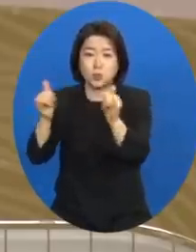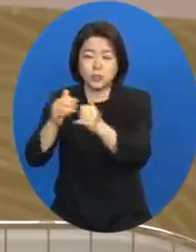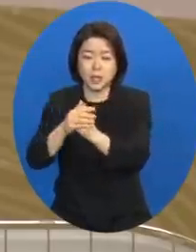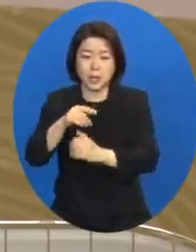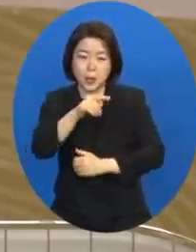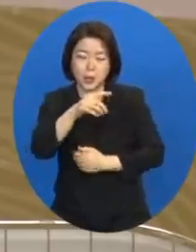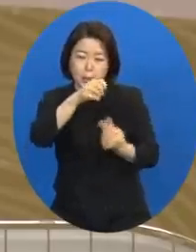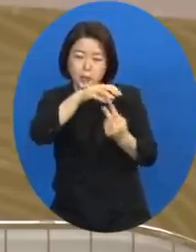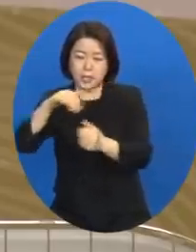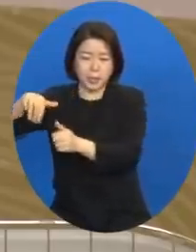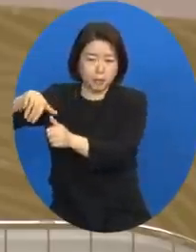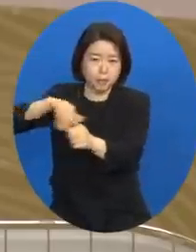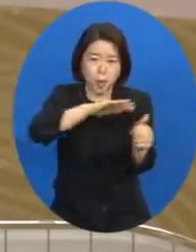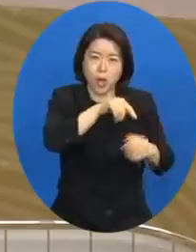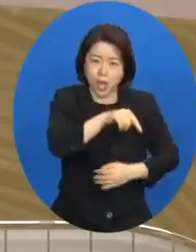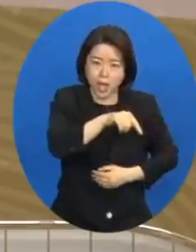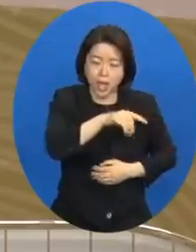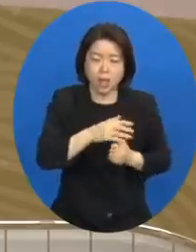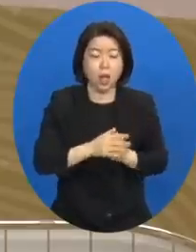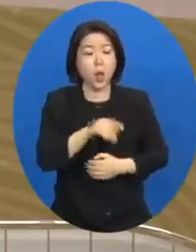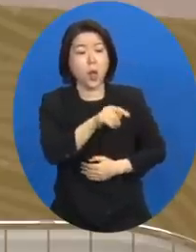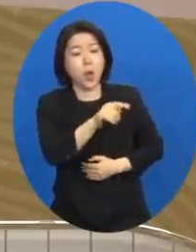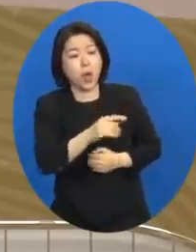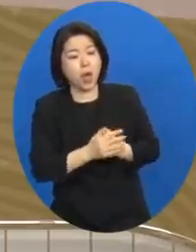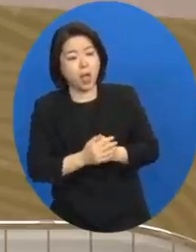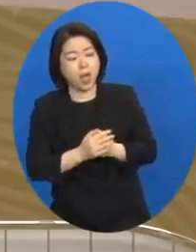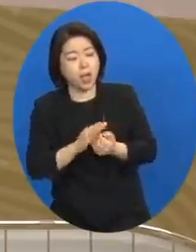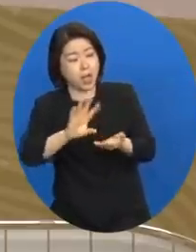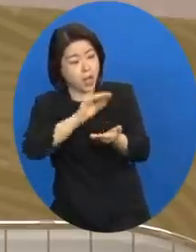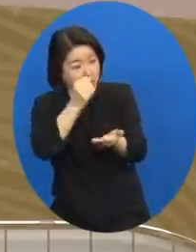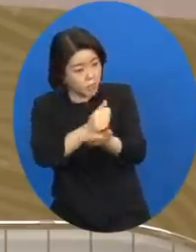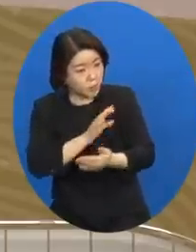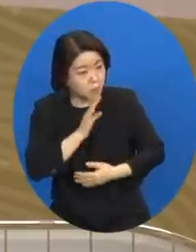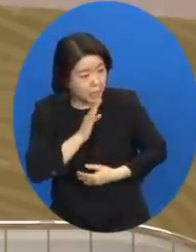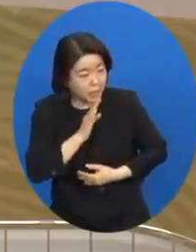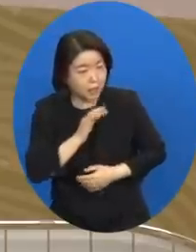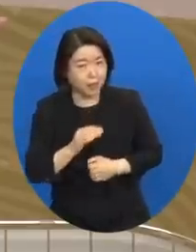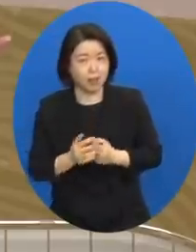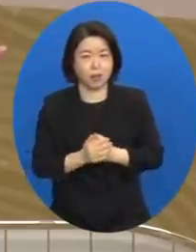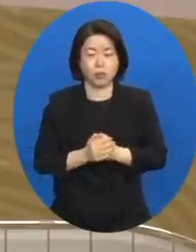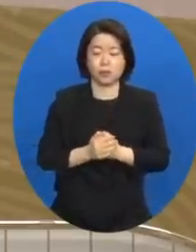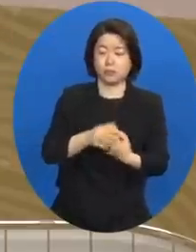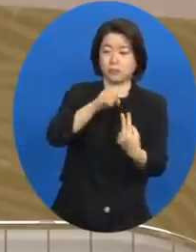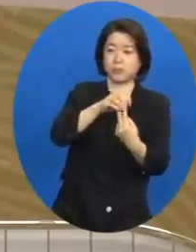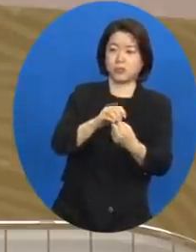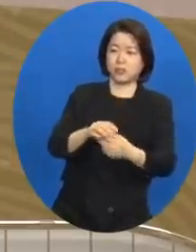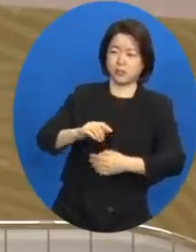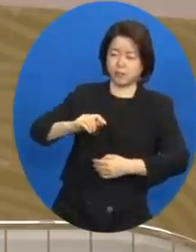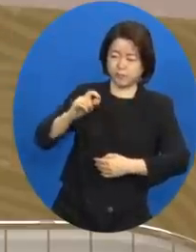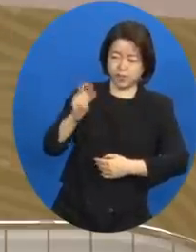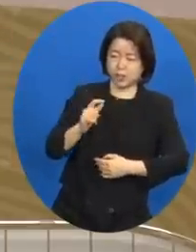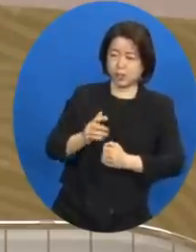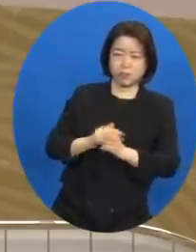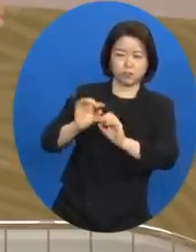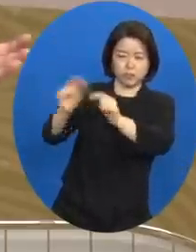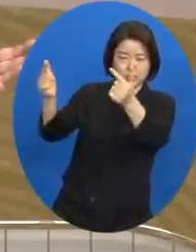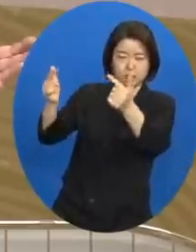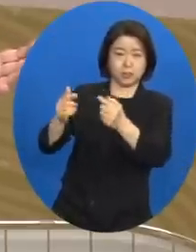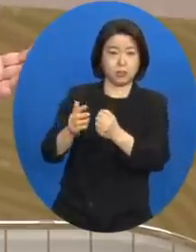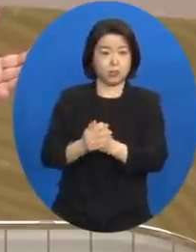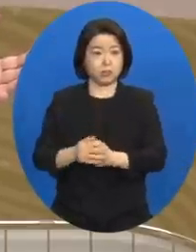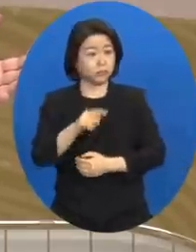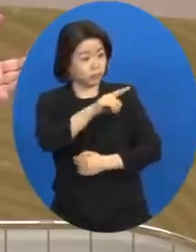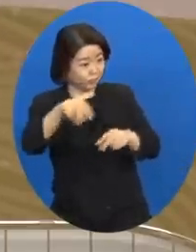세례 요한에게 보냅니다. 당신이 그리스도시냐? 세례 요한이 단호하게 아니라고 대답한. 그러면 당신이